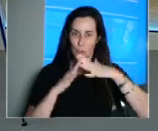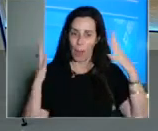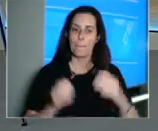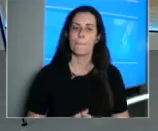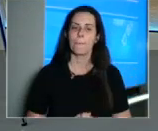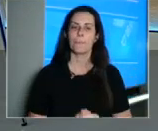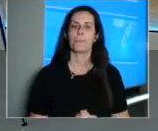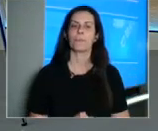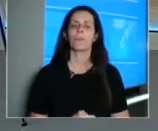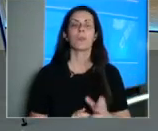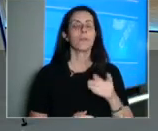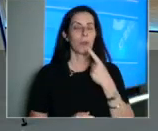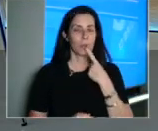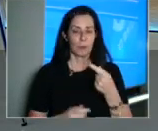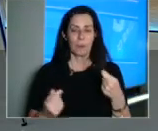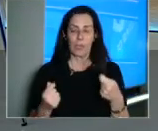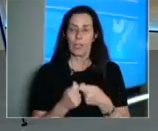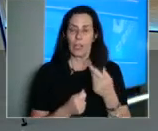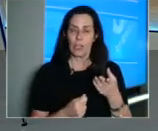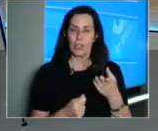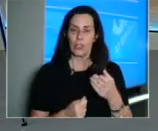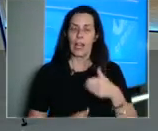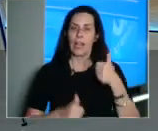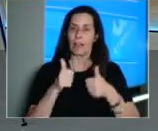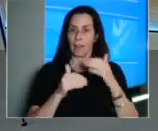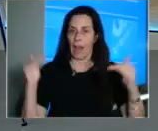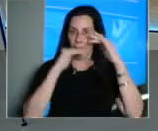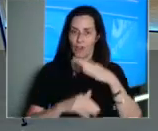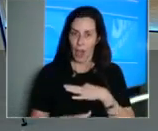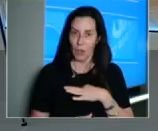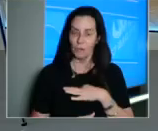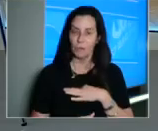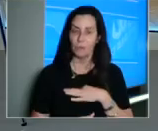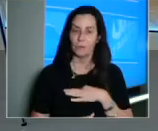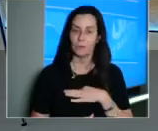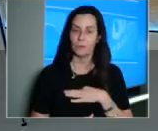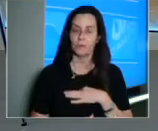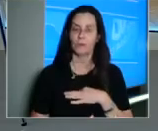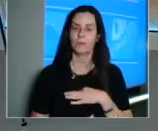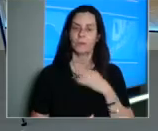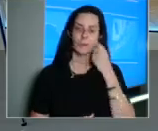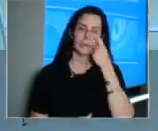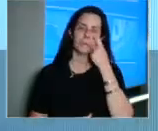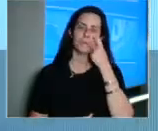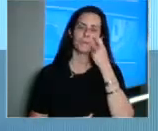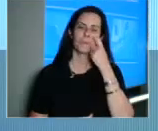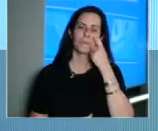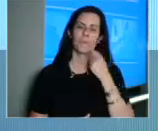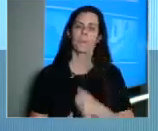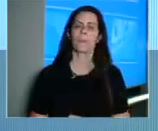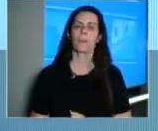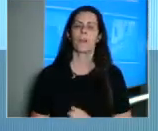יותר. והנה פה מה שאמרתי לכם על ליגת העל שלנו, אז פתוח, כמו שהייתה אומרת חנה מרון. בידיעות